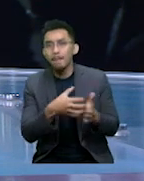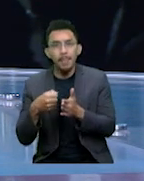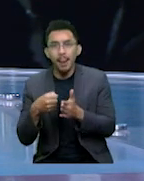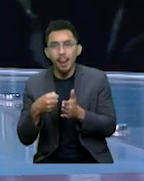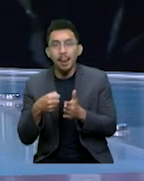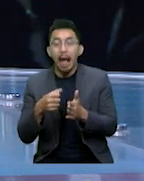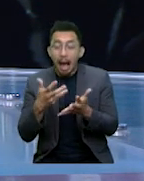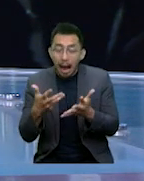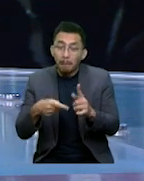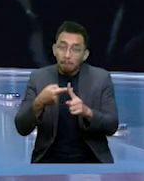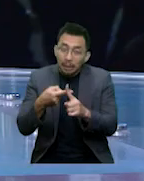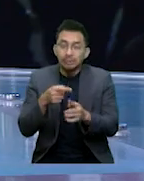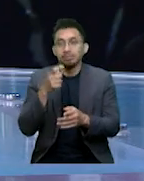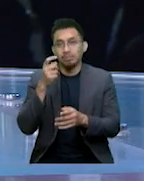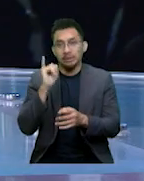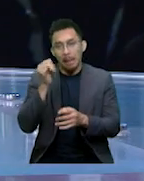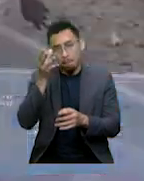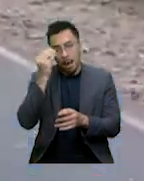hingga terjadi salah paham.